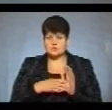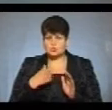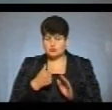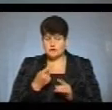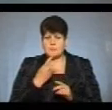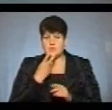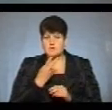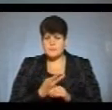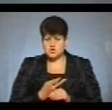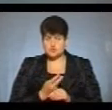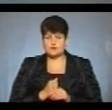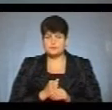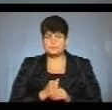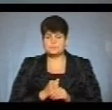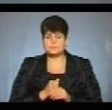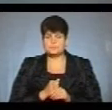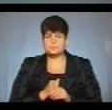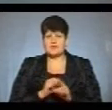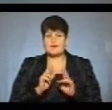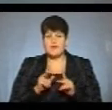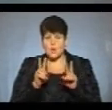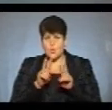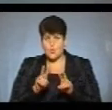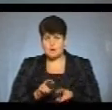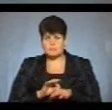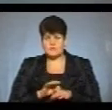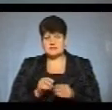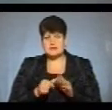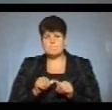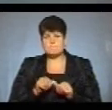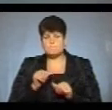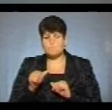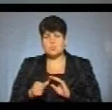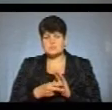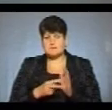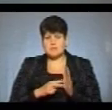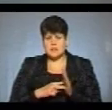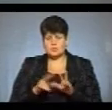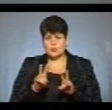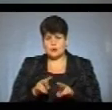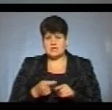де передбачено, як огляд провести, позаплановий огляд всіх підстанцій, бачите,